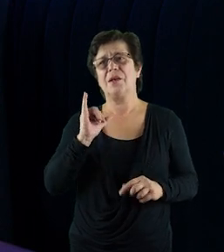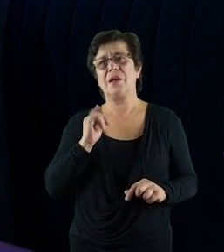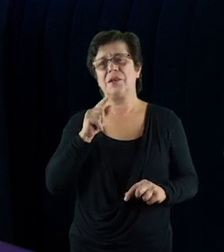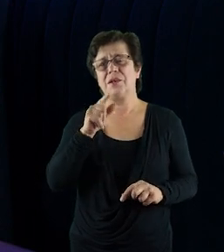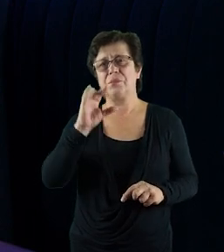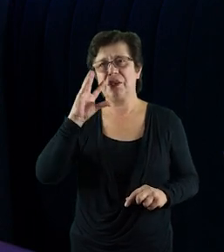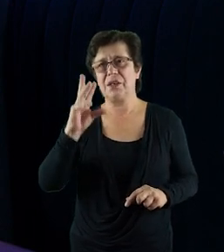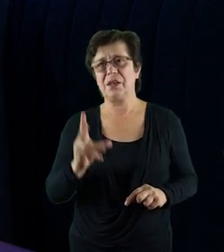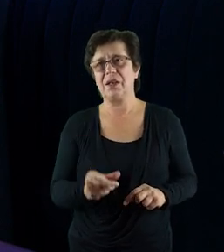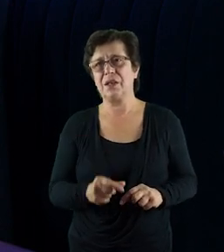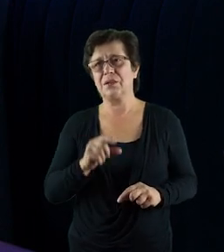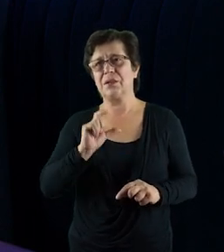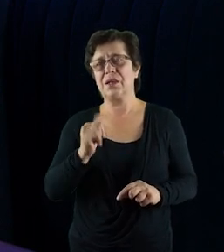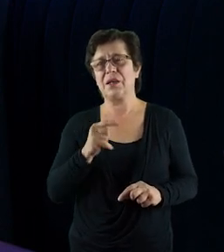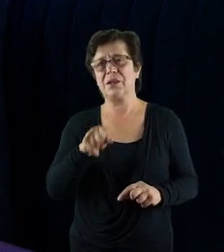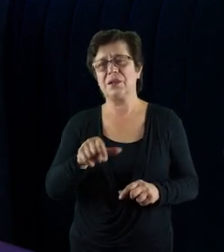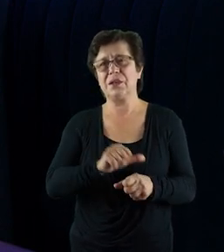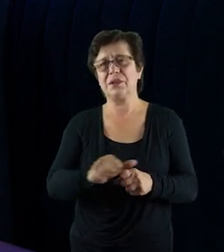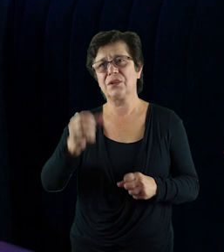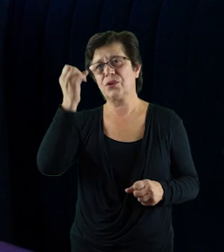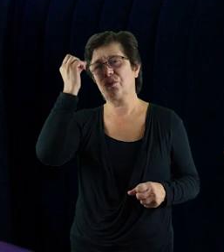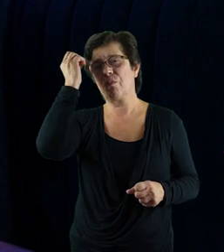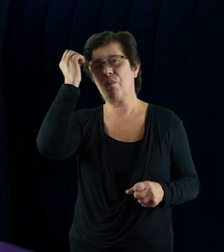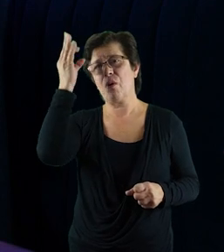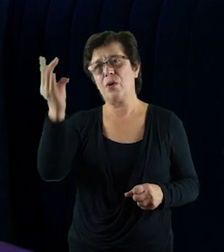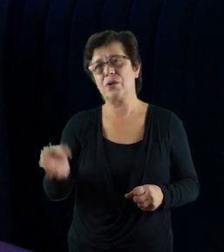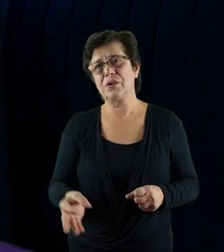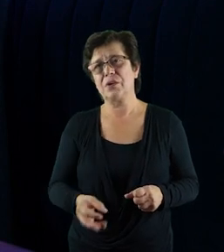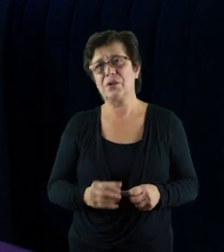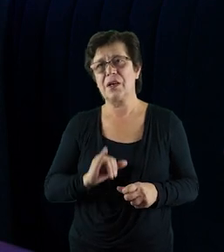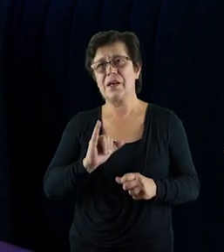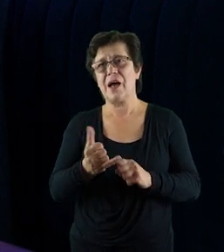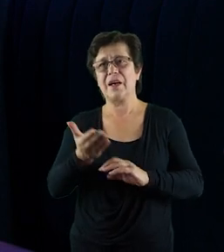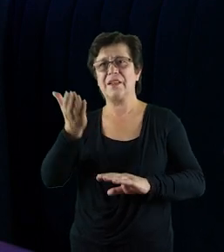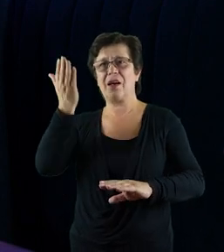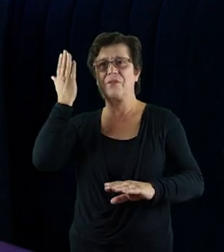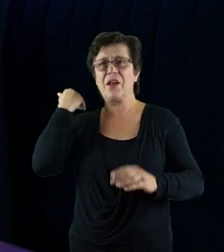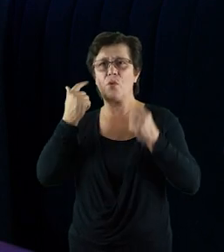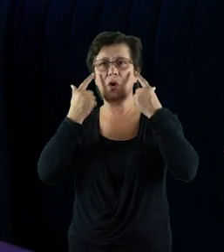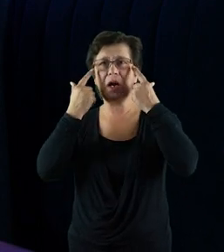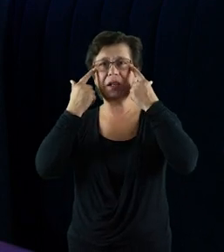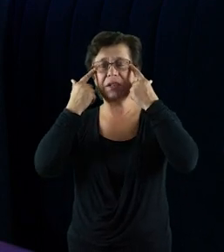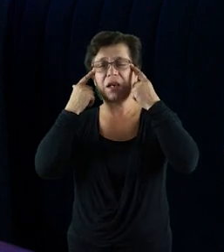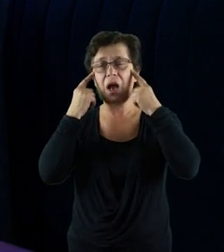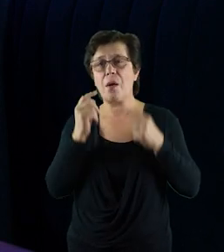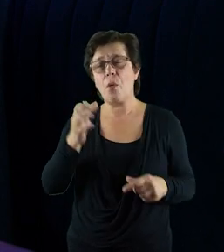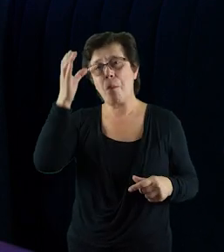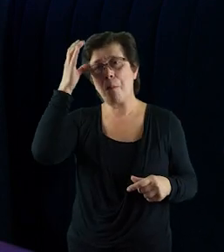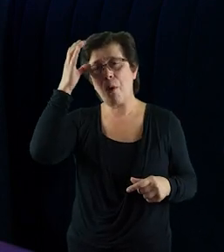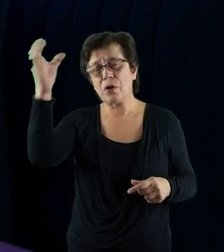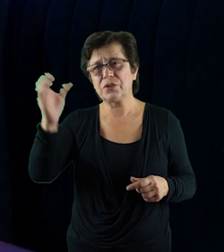Jaki ty mądry jesteś, Adrianie, że tobie jak dawnemu chińskiemu poecie wszystko jedno, co jest,